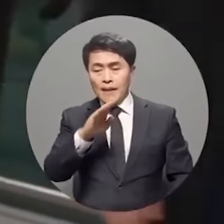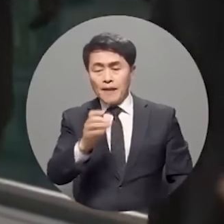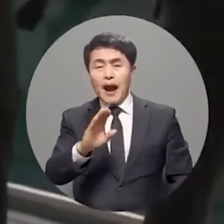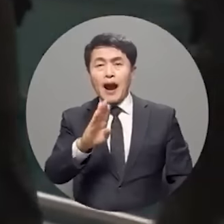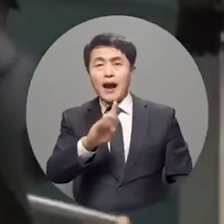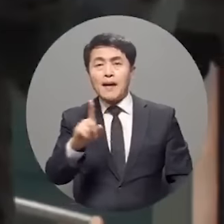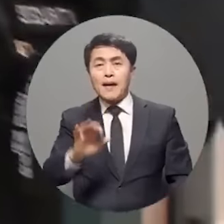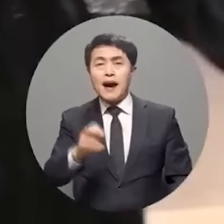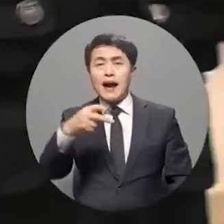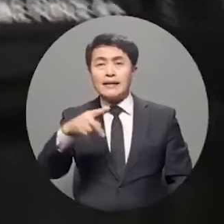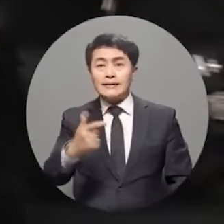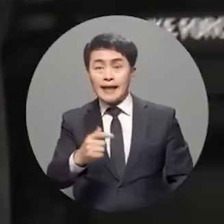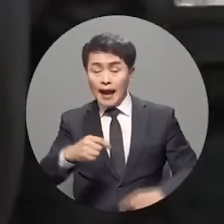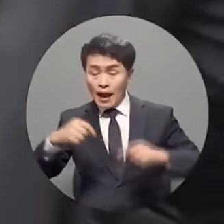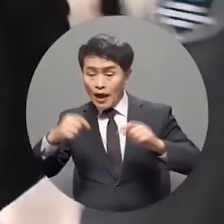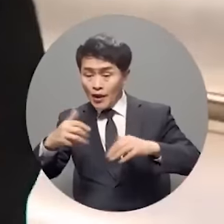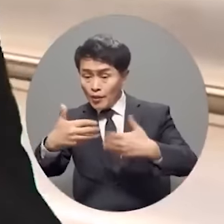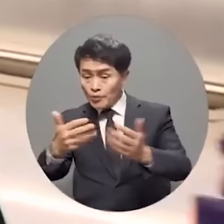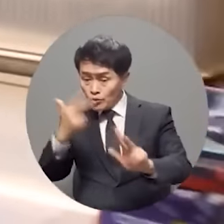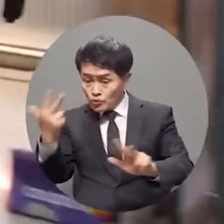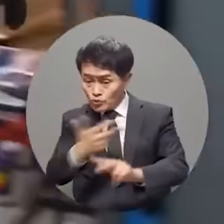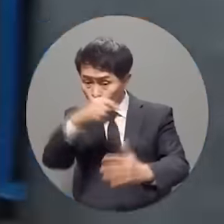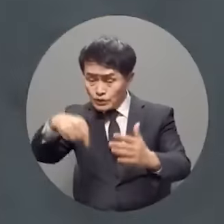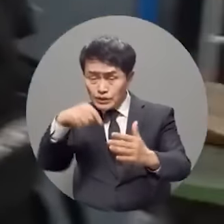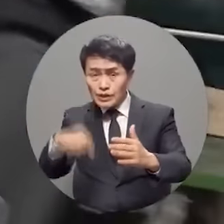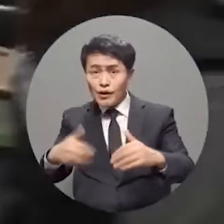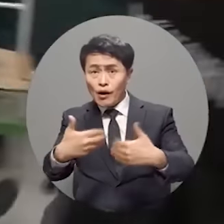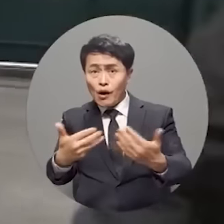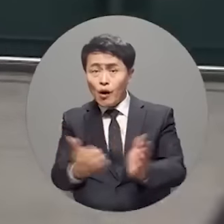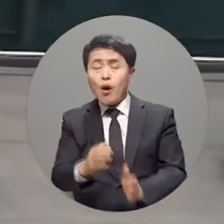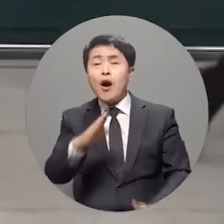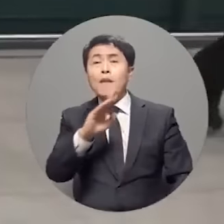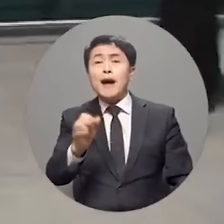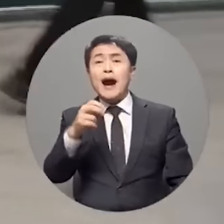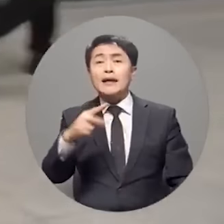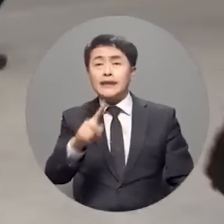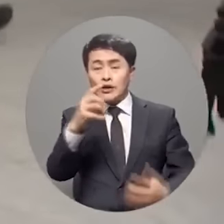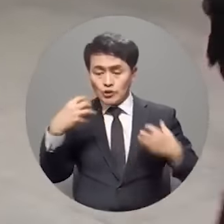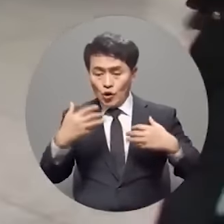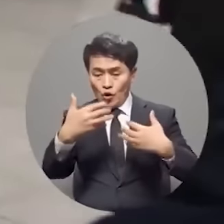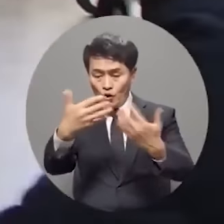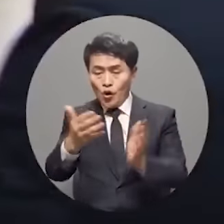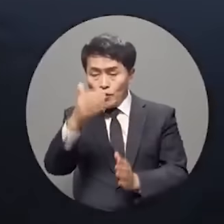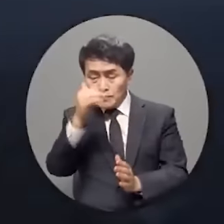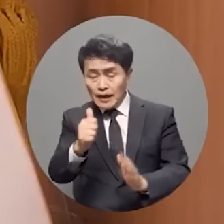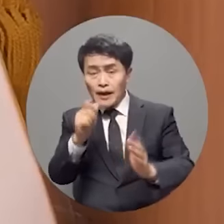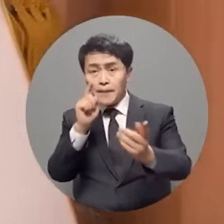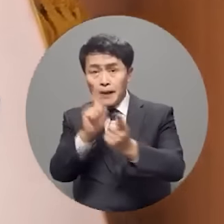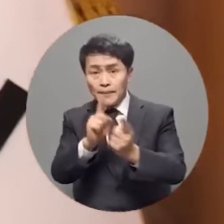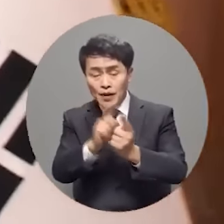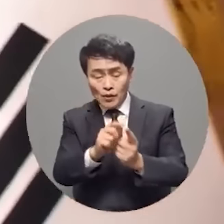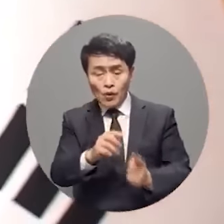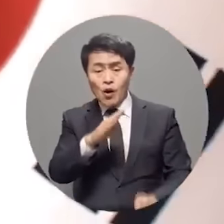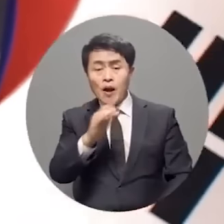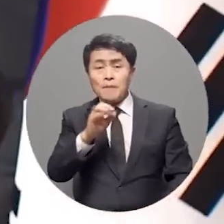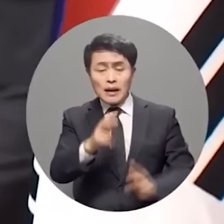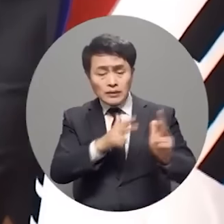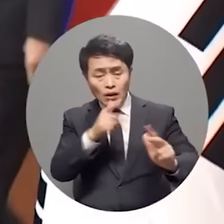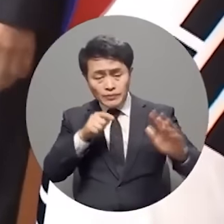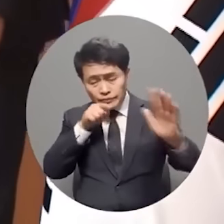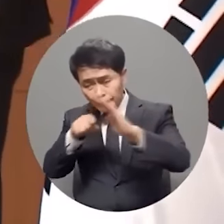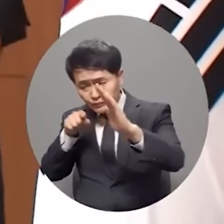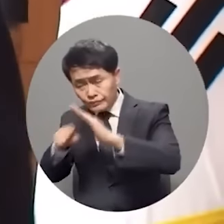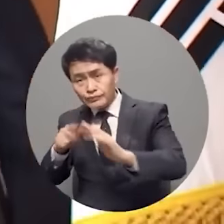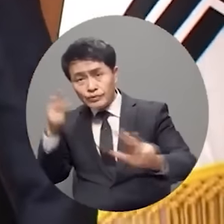회의가 공식 시작된 이번 주 청장을 면담하고 방산 업체를 찾아다녔습니다 귀국 일주일